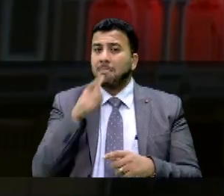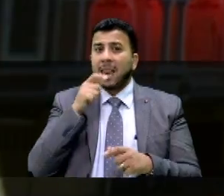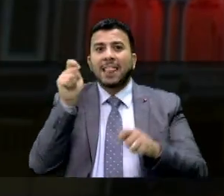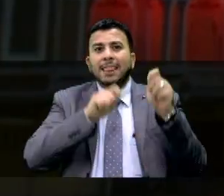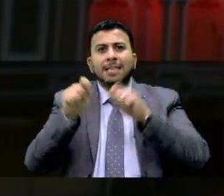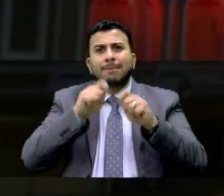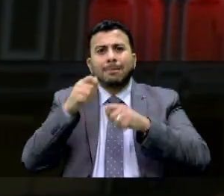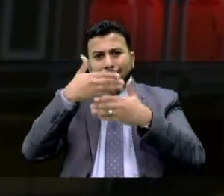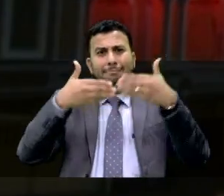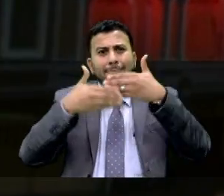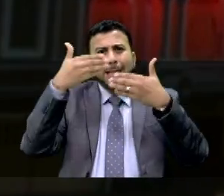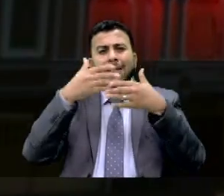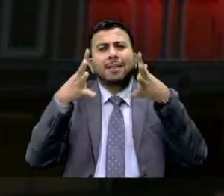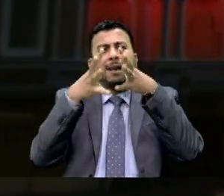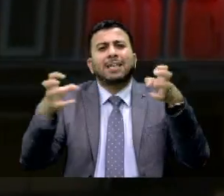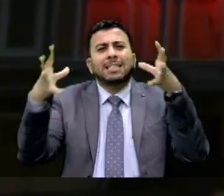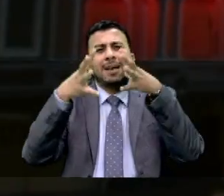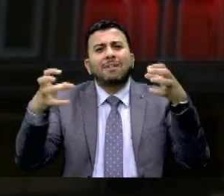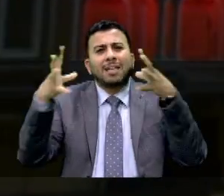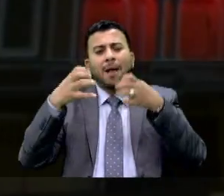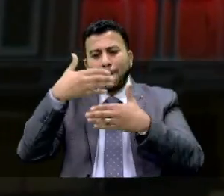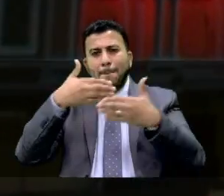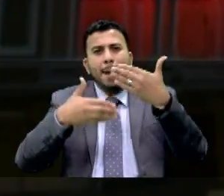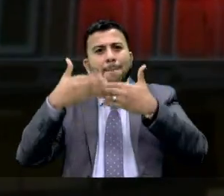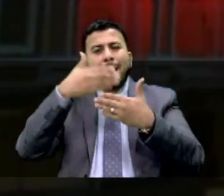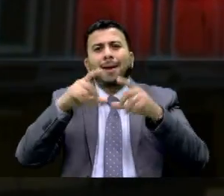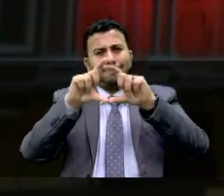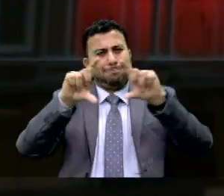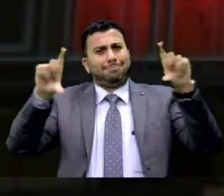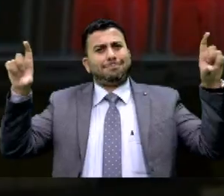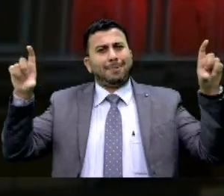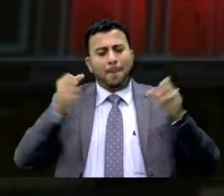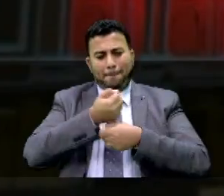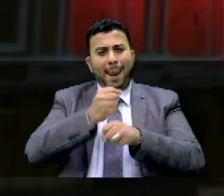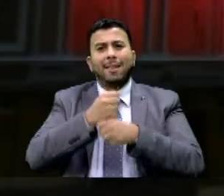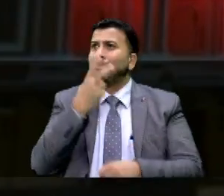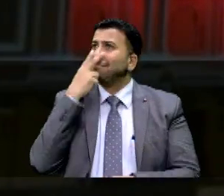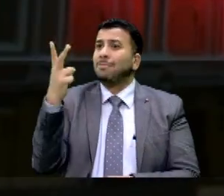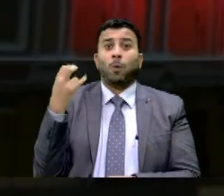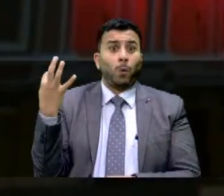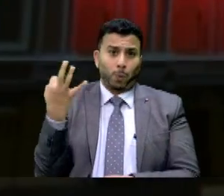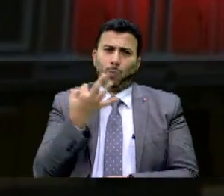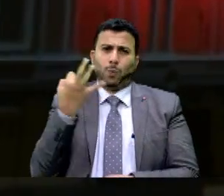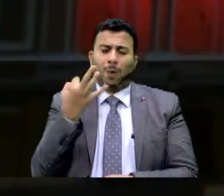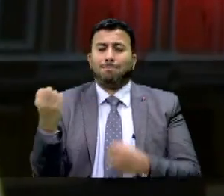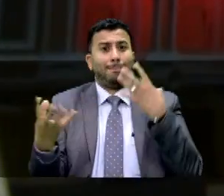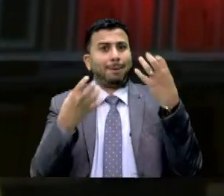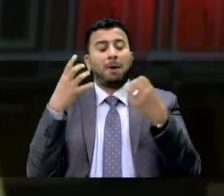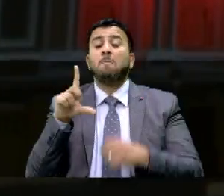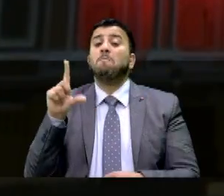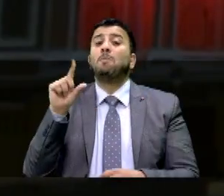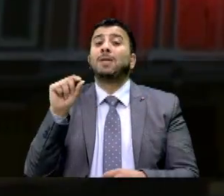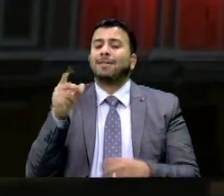التصميم كذلك والتفاصيل والتضاريس المعمارية الموجودة في هذا المبنى، وإن شاء الله ستكون انطلاقة